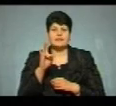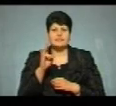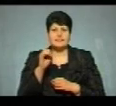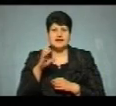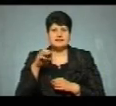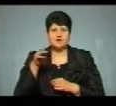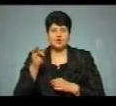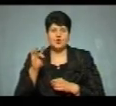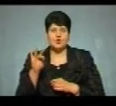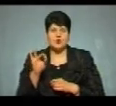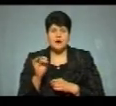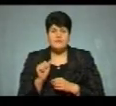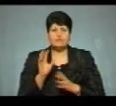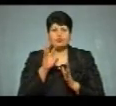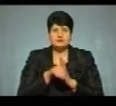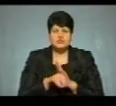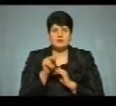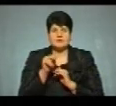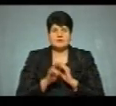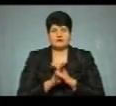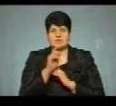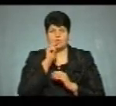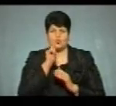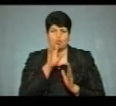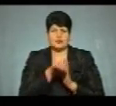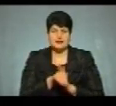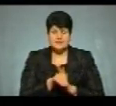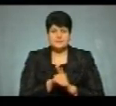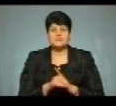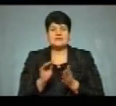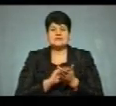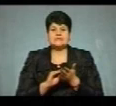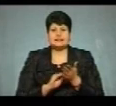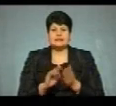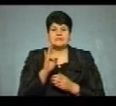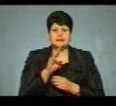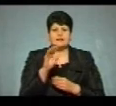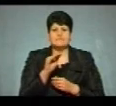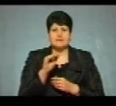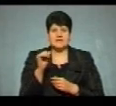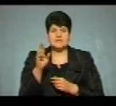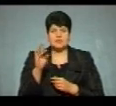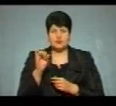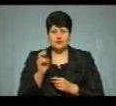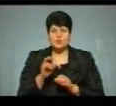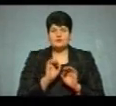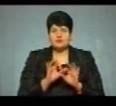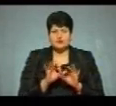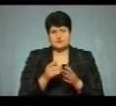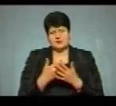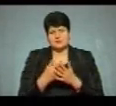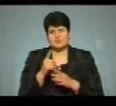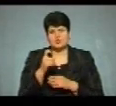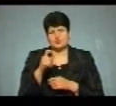їхню парафію у склад Православної церкви України. Секретар релігійної громади села Ніна Фейцарук розповідає, громада налічує близько